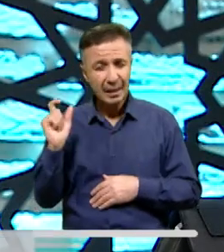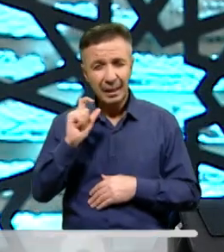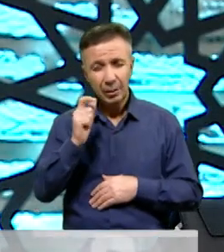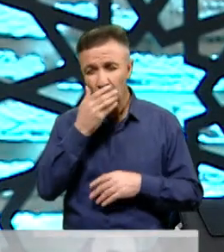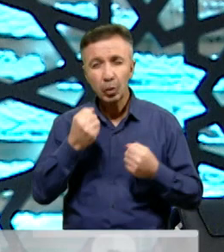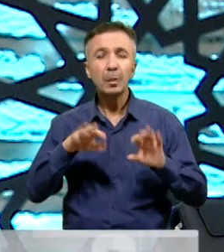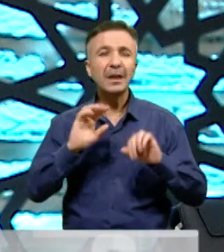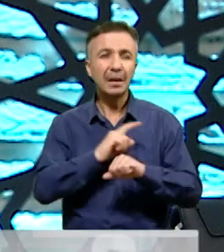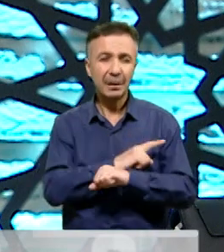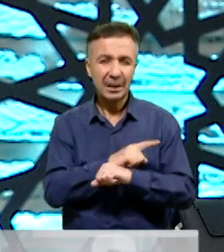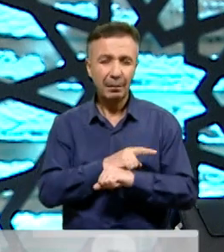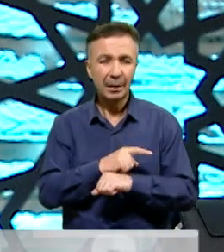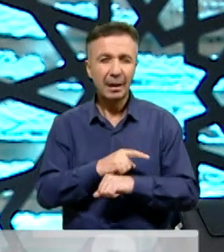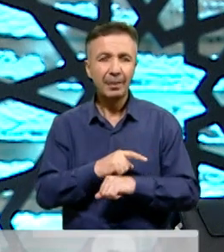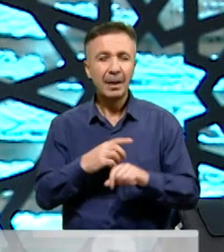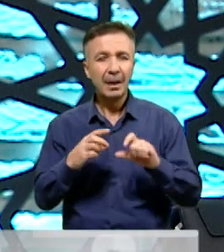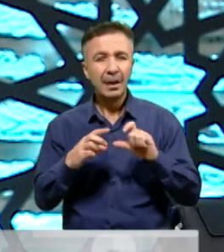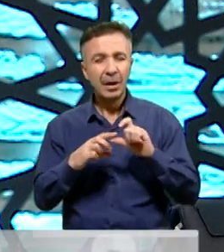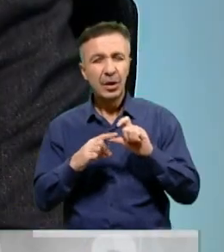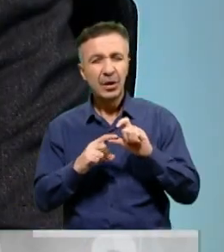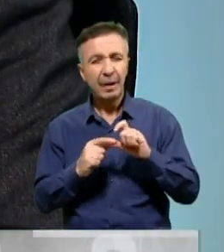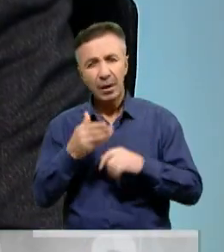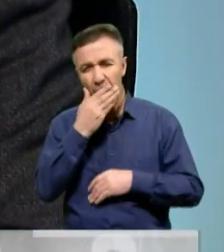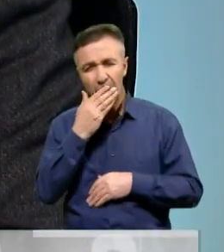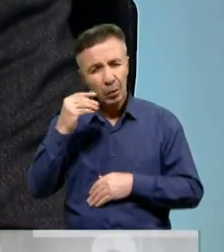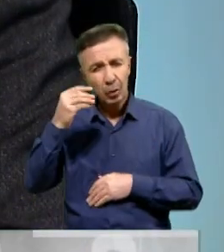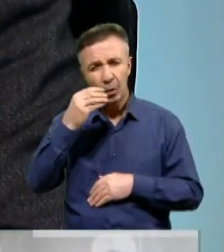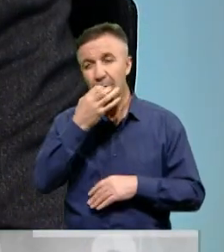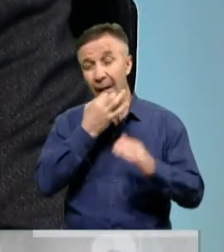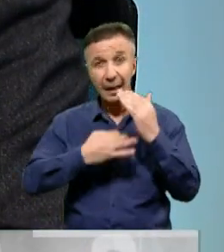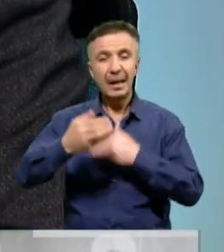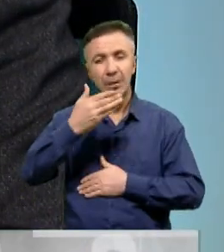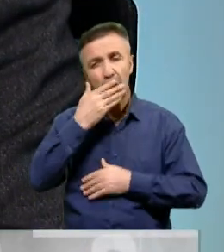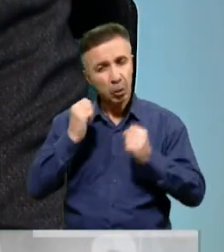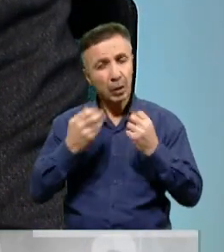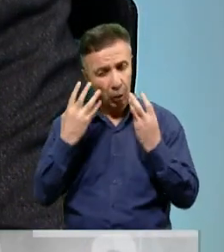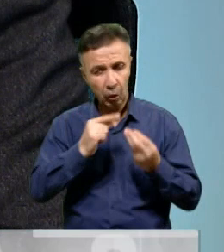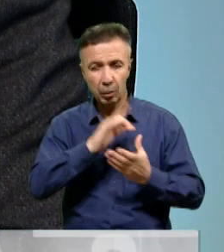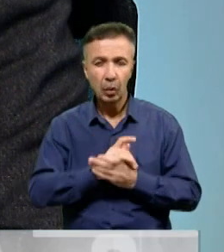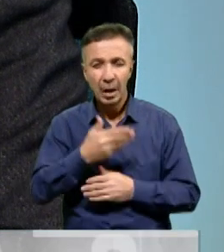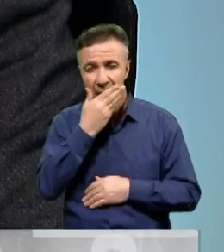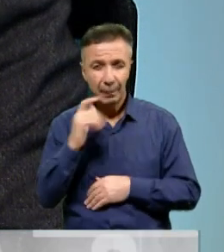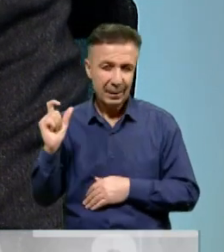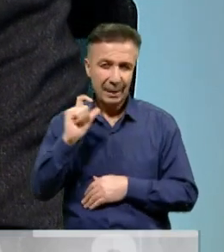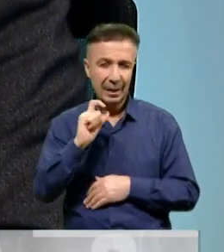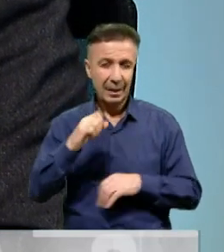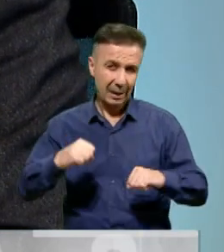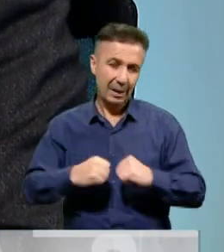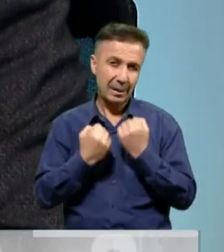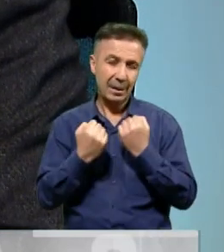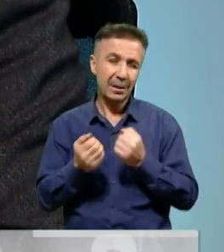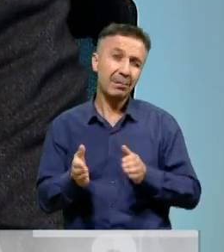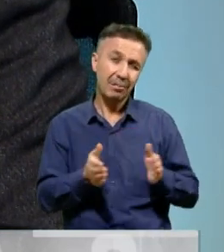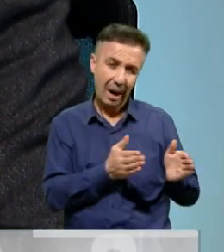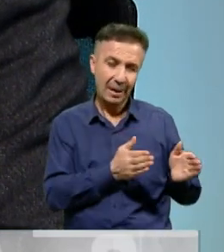oruççular Şevval orucu niyetiyle tutulmuş olur mu diyor. Biraz önce ifade ettim. Ramazan orucunu kazasını ayrı